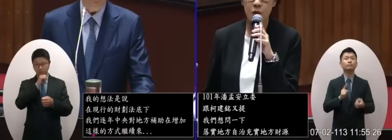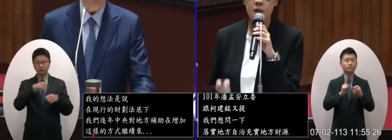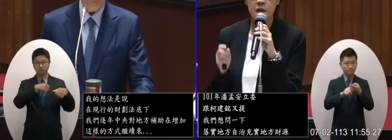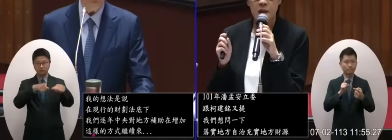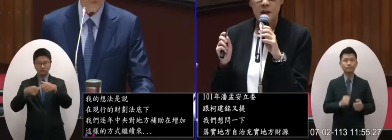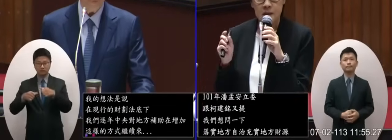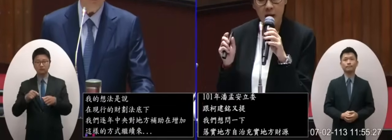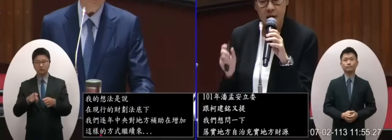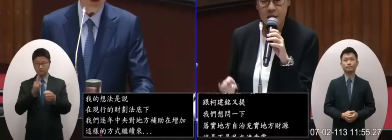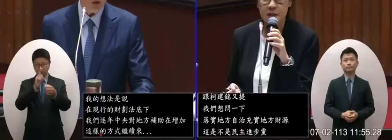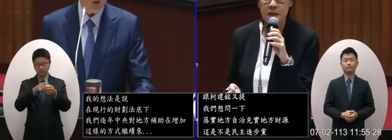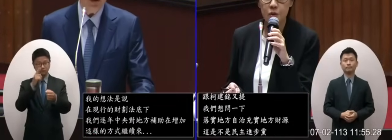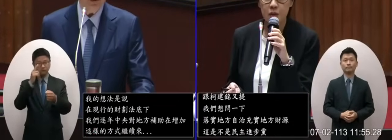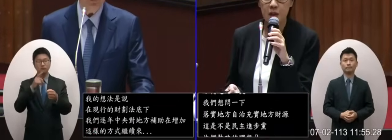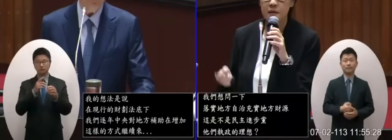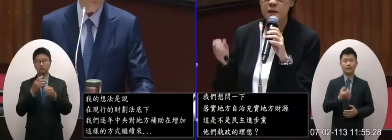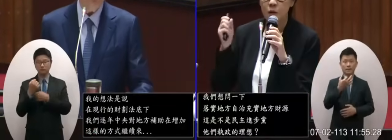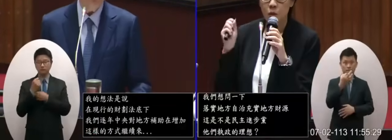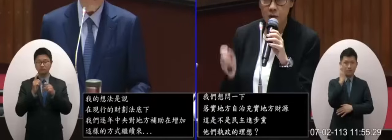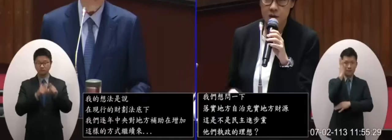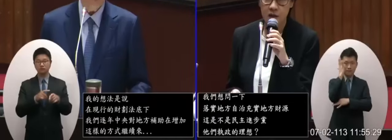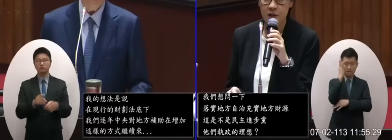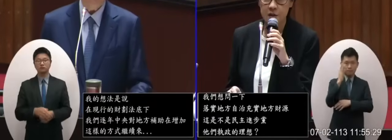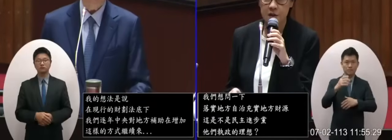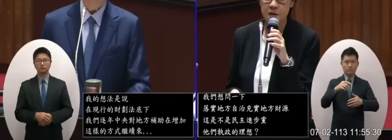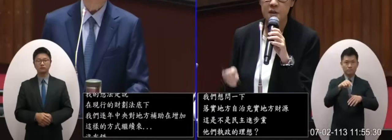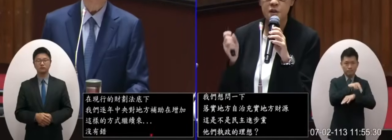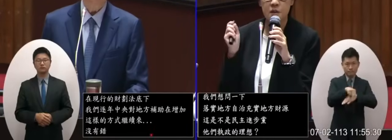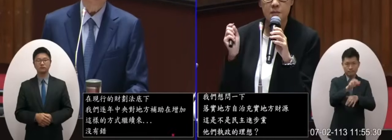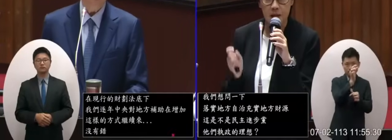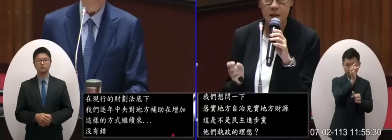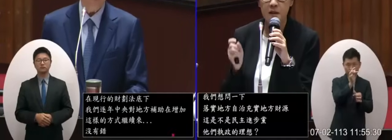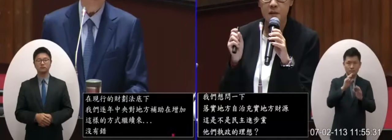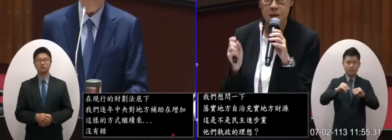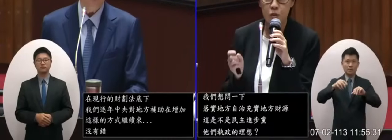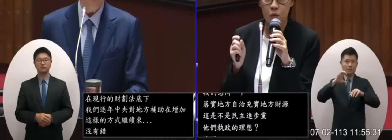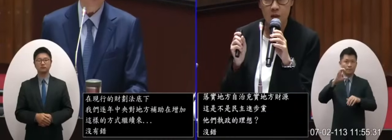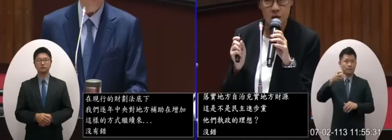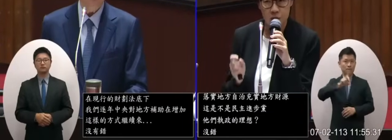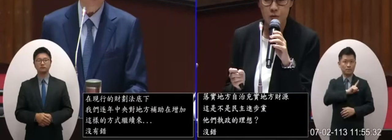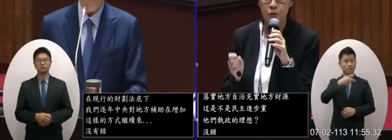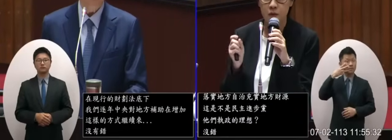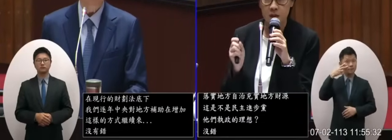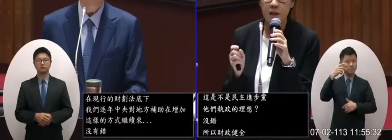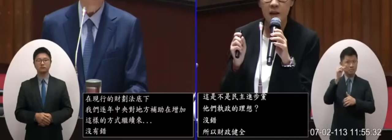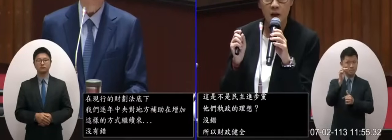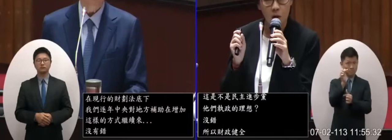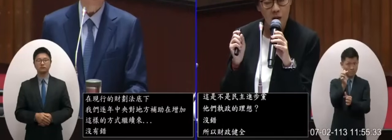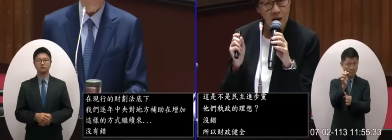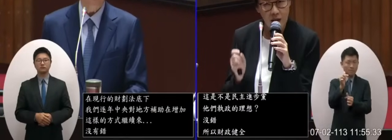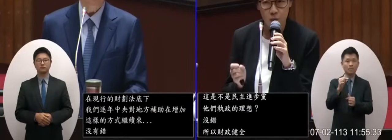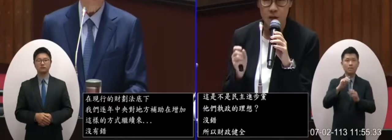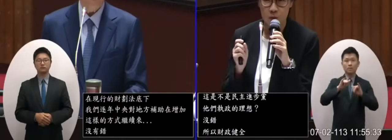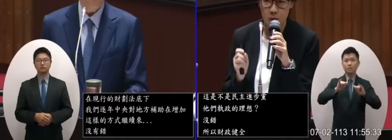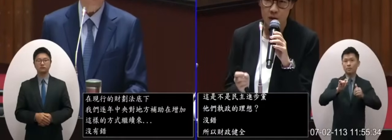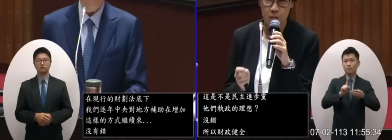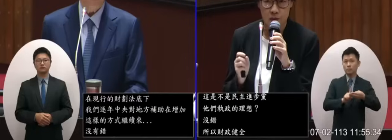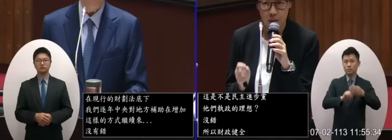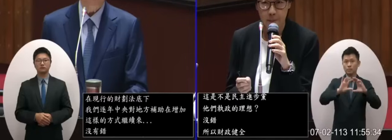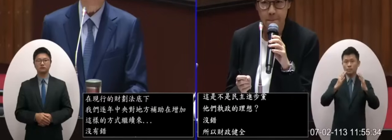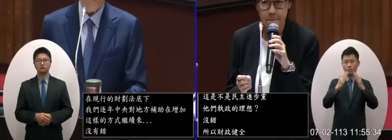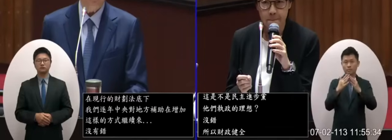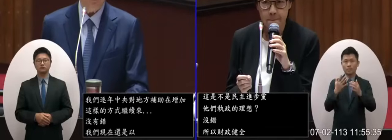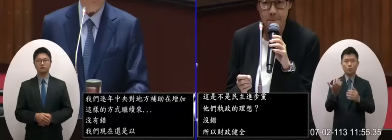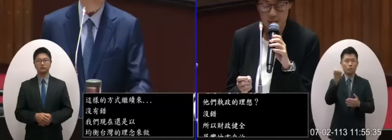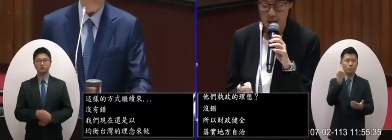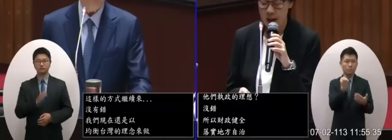错，所以 如果要修， 财政健全，落实地方自治，是每一个民主国家政府应该要捍卫的权利，不